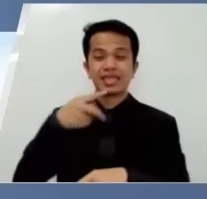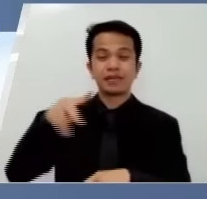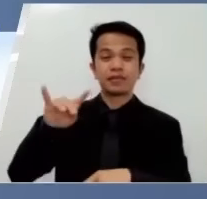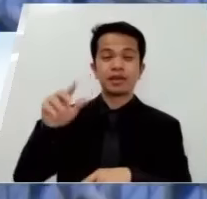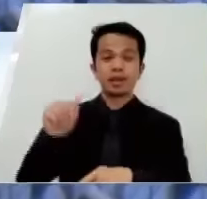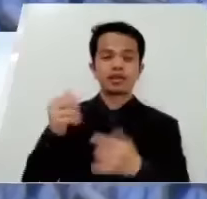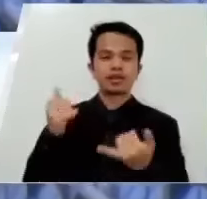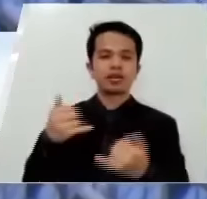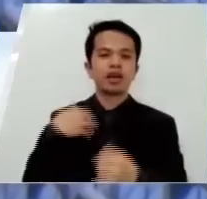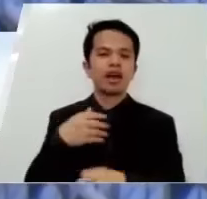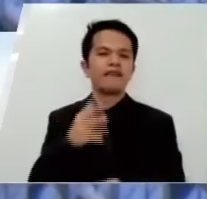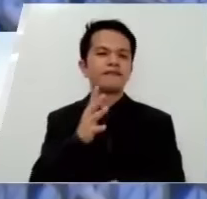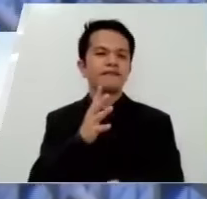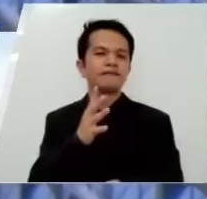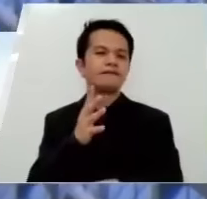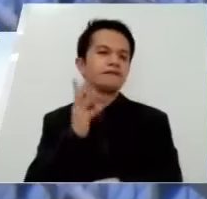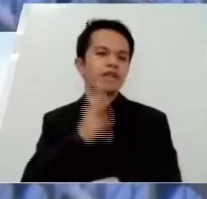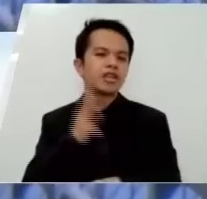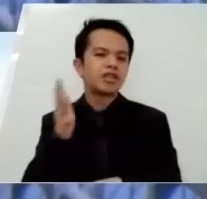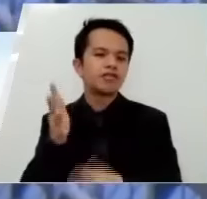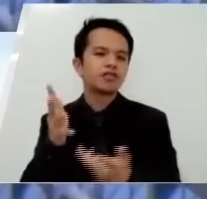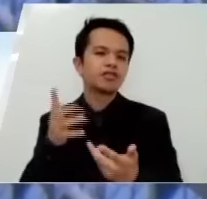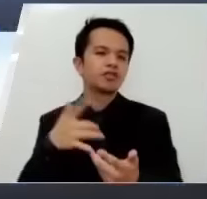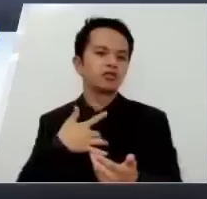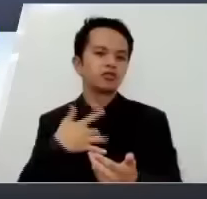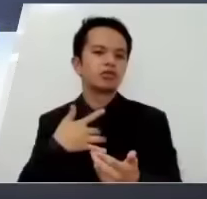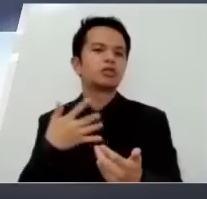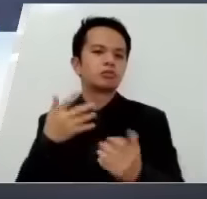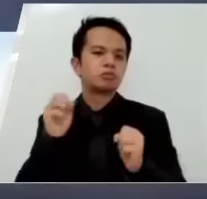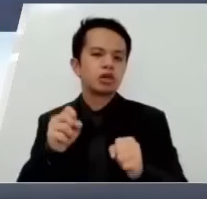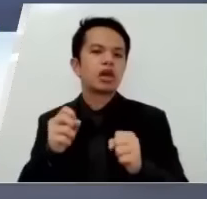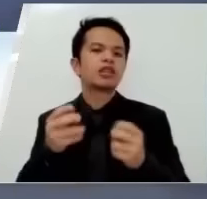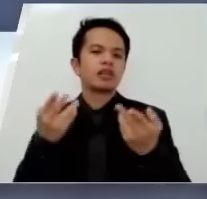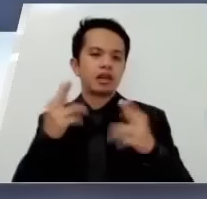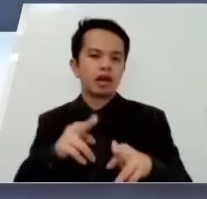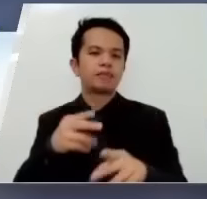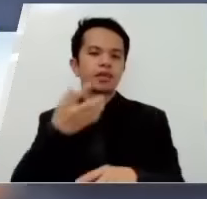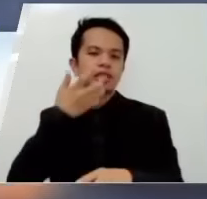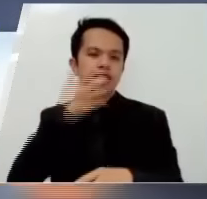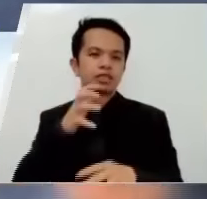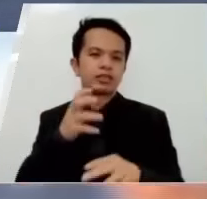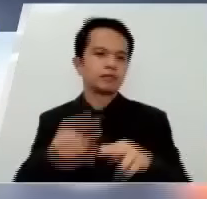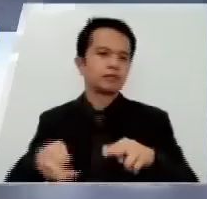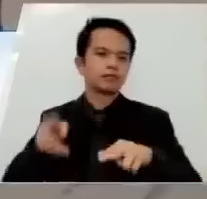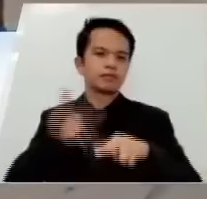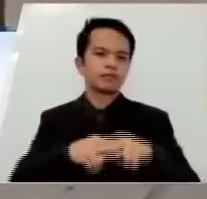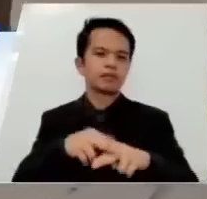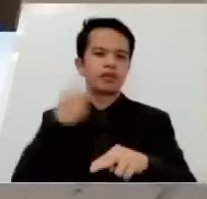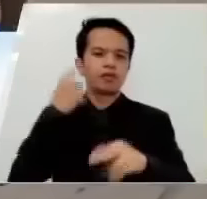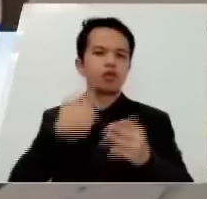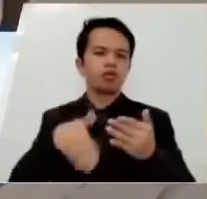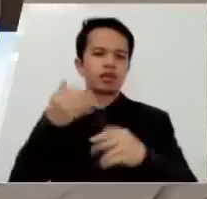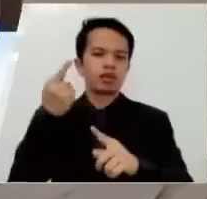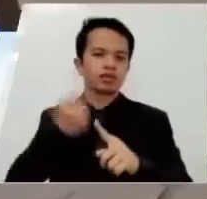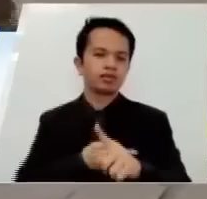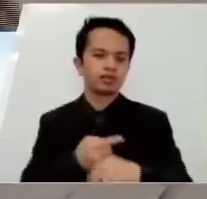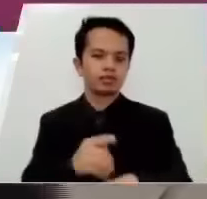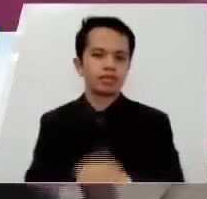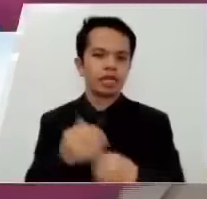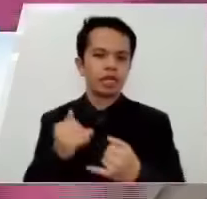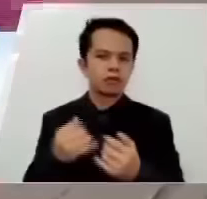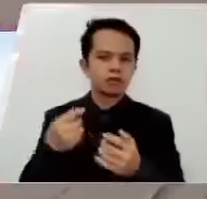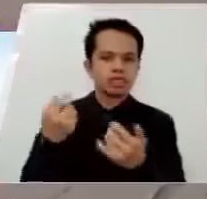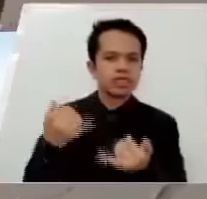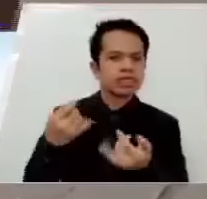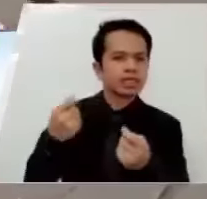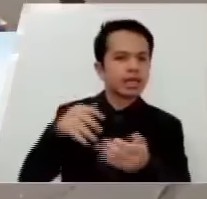50-50 chance na umabot ng 42.2 degrees ang maximum daytime temperature sa susunod na buwan. Pinag-aaralan ito ngayon ng PAGASA